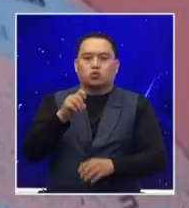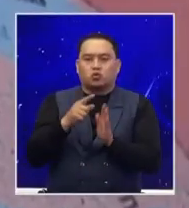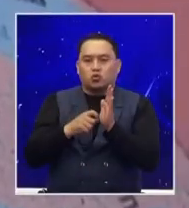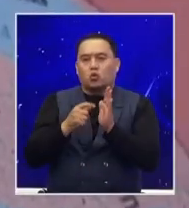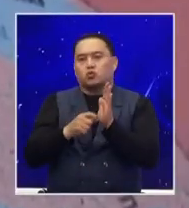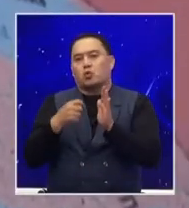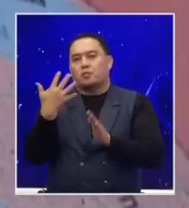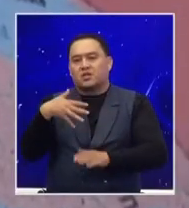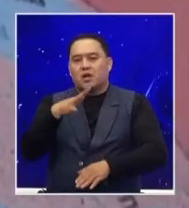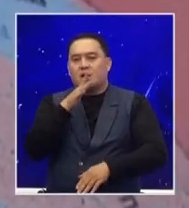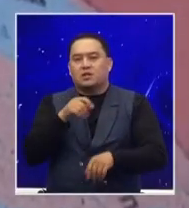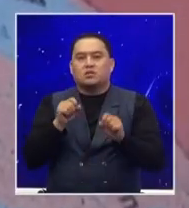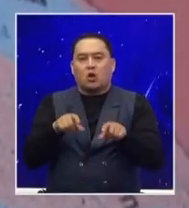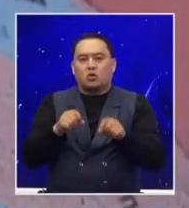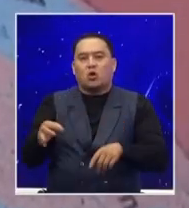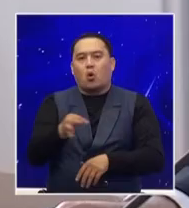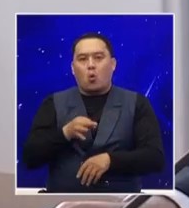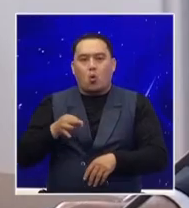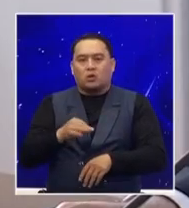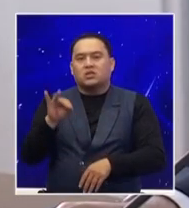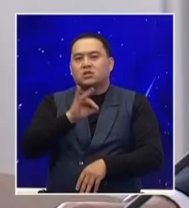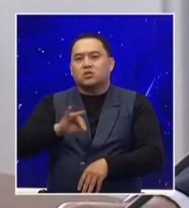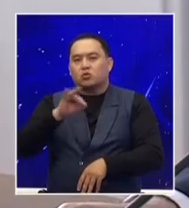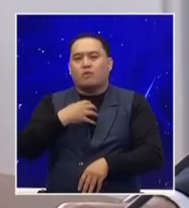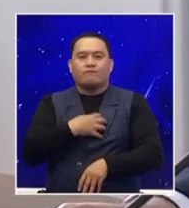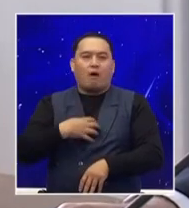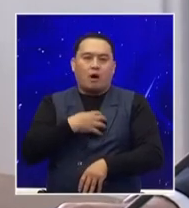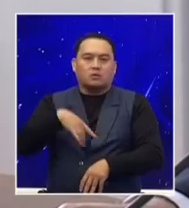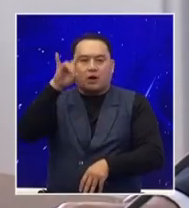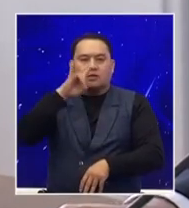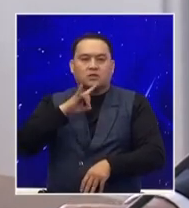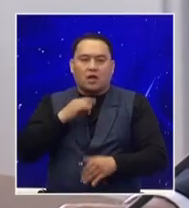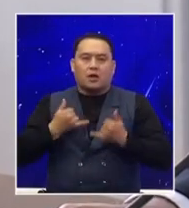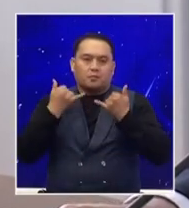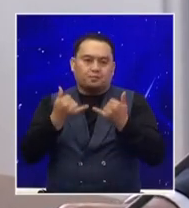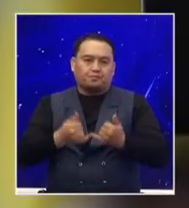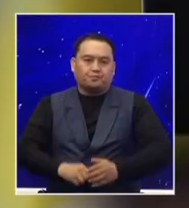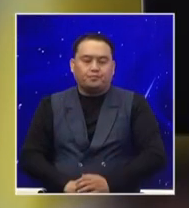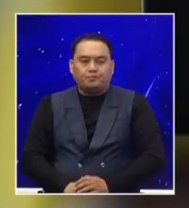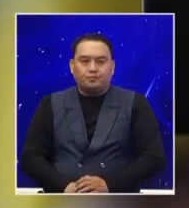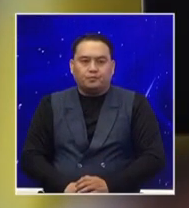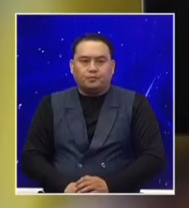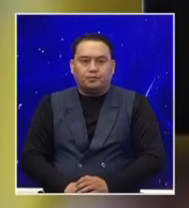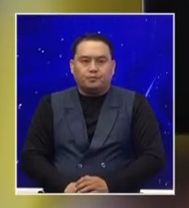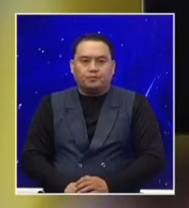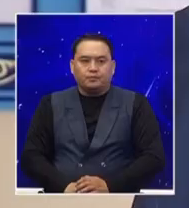празднования 750-летия Золотой Орды и ее историческую значимость для Казахстана.